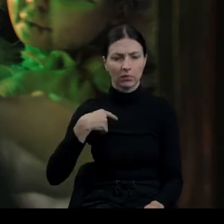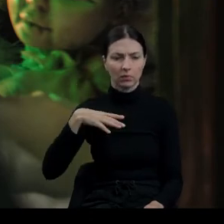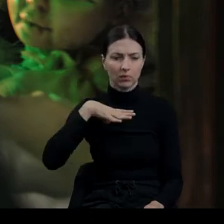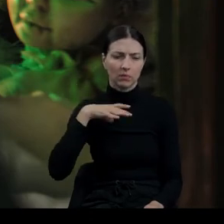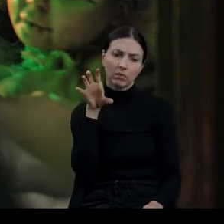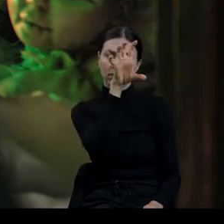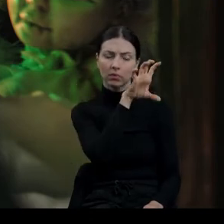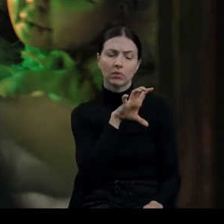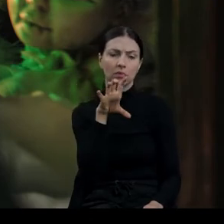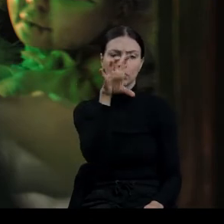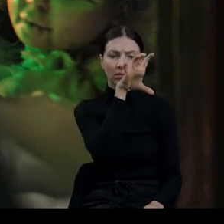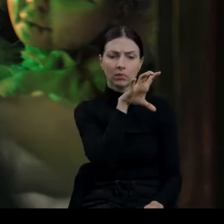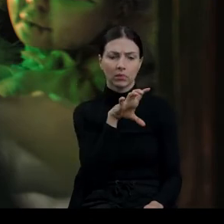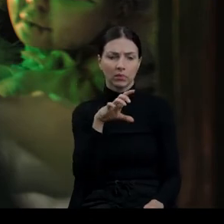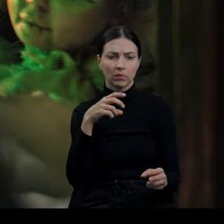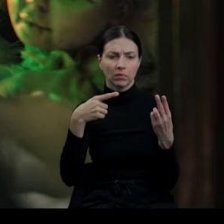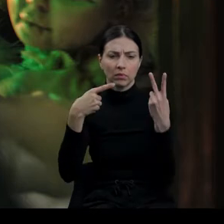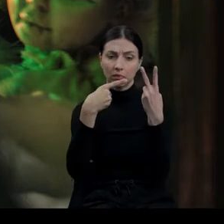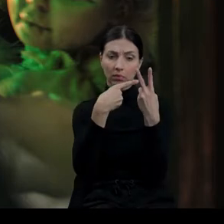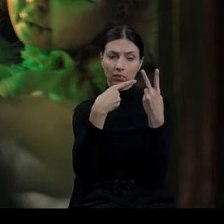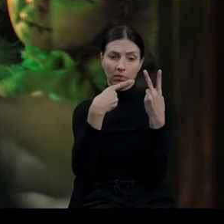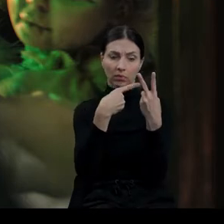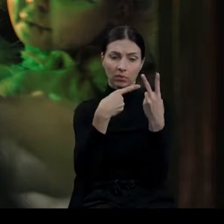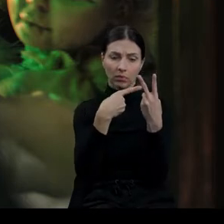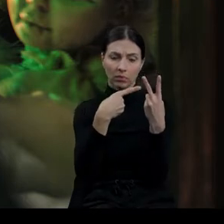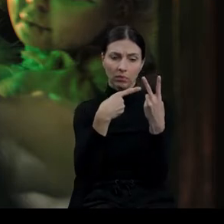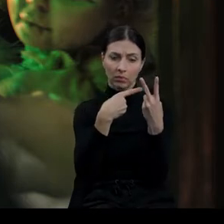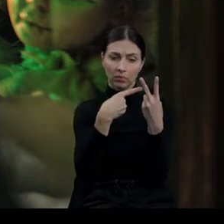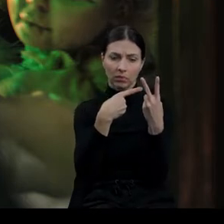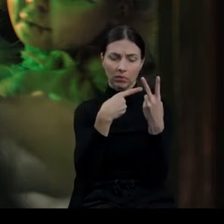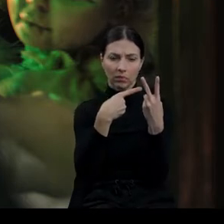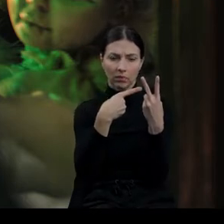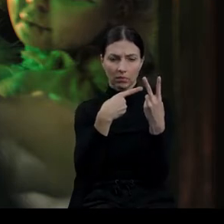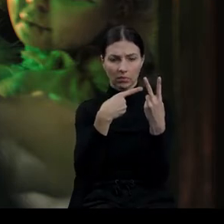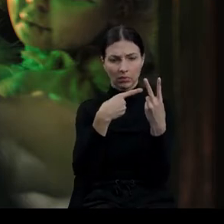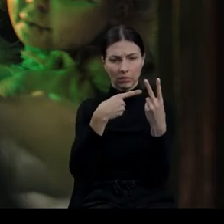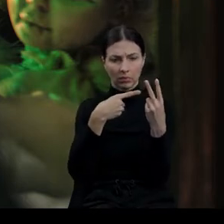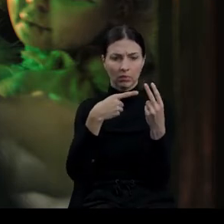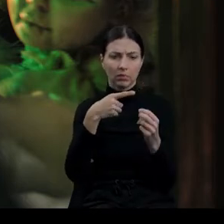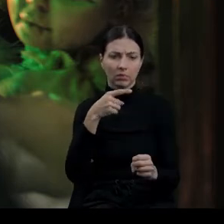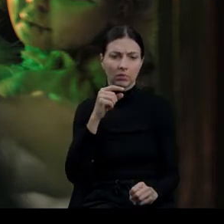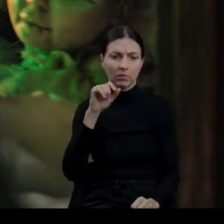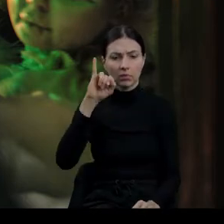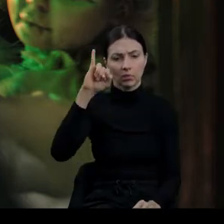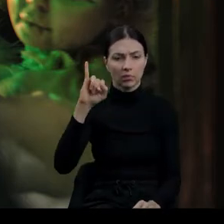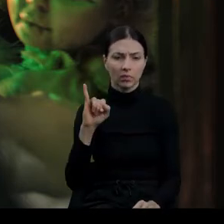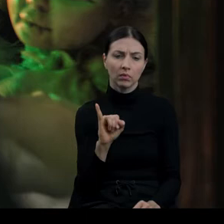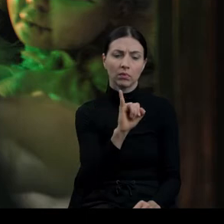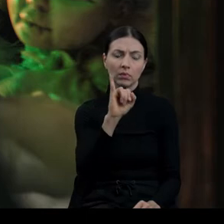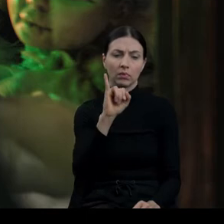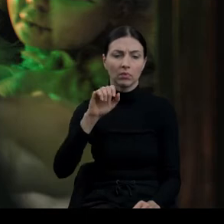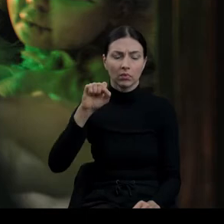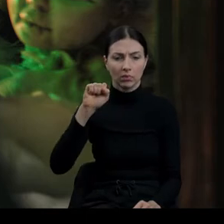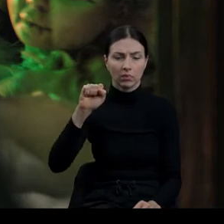telewizyjne dokonania Jana Wilkowskiego jako dziecko i bardzo mnie to zachwycało. I to jest jakieś takie moje pierwsze zetknięcie się z tym rodzajem sztuki,